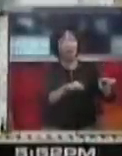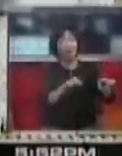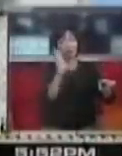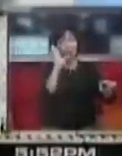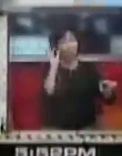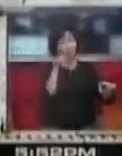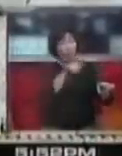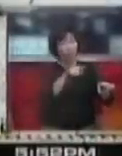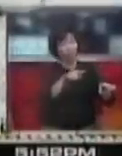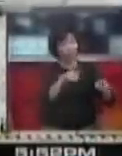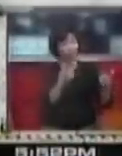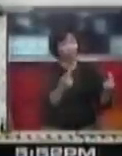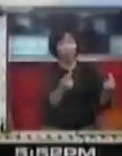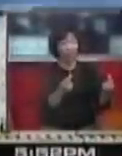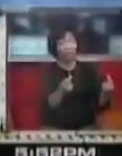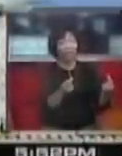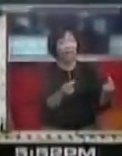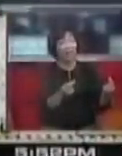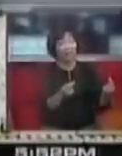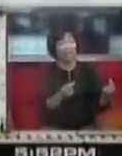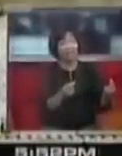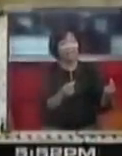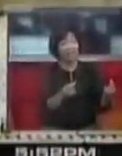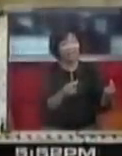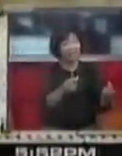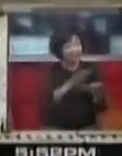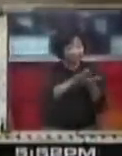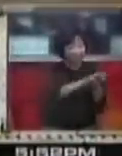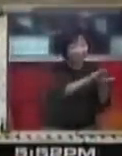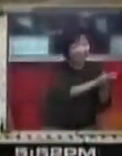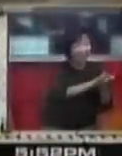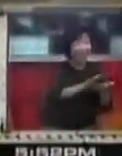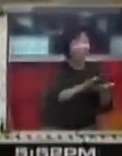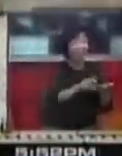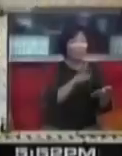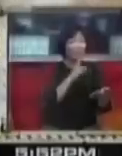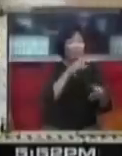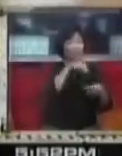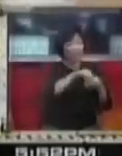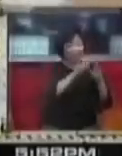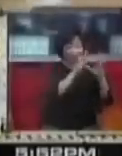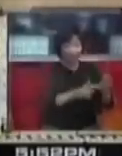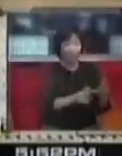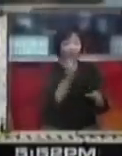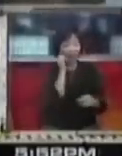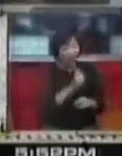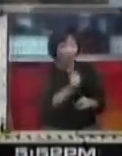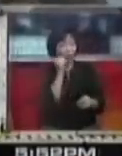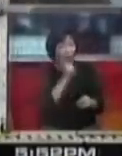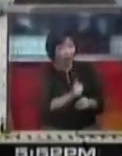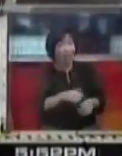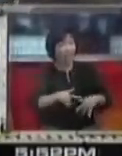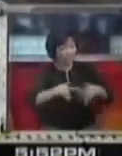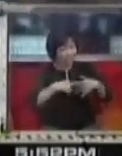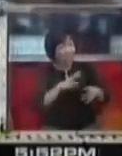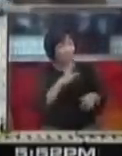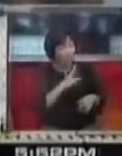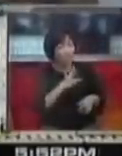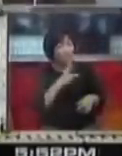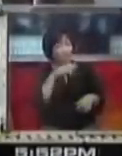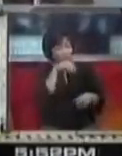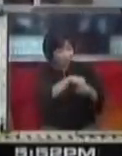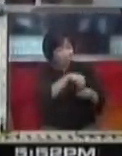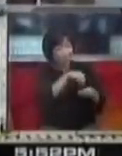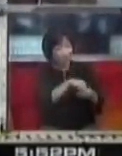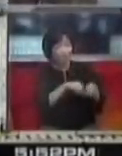Naabutan naming naglilimas ng tubig sa kanilang bahay si Sonia. Ganito raw ang eksena sa kanilang tahanan araw-araw. Napakahirap po